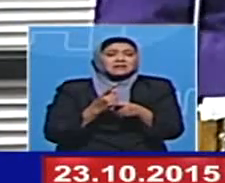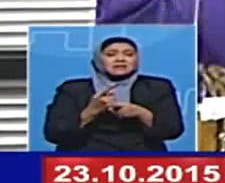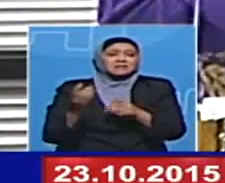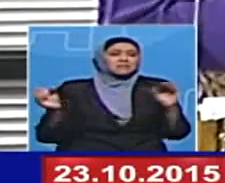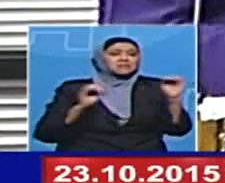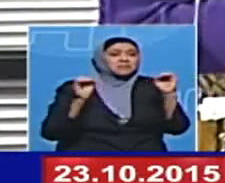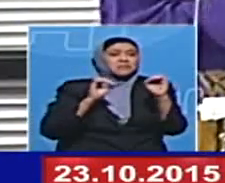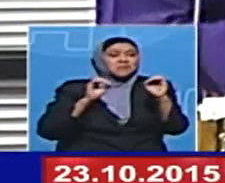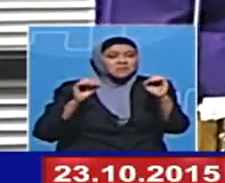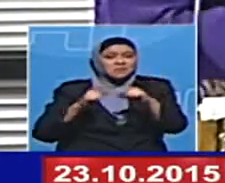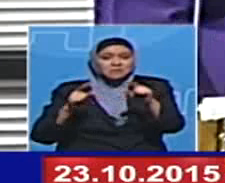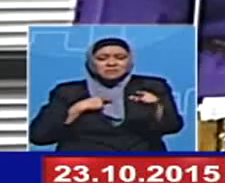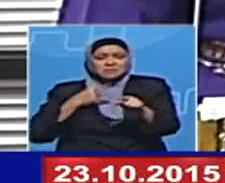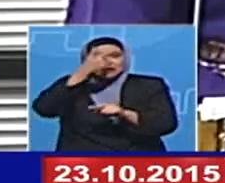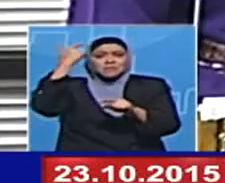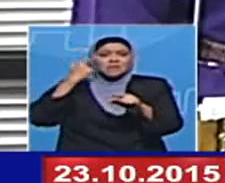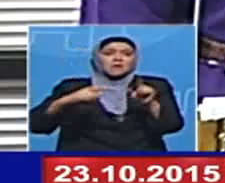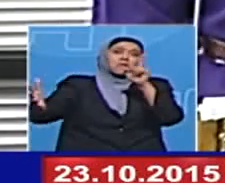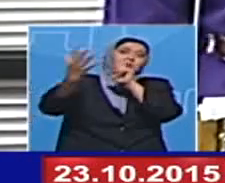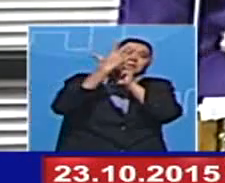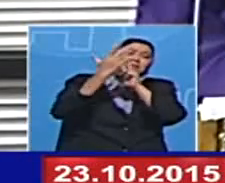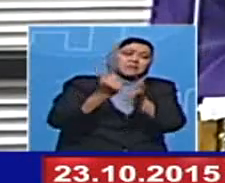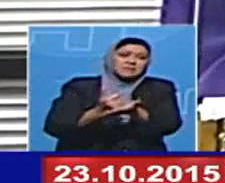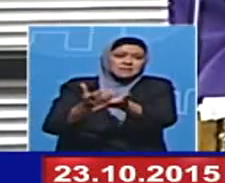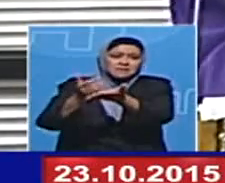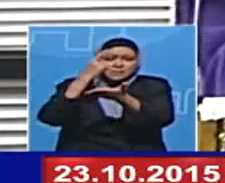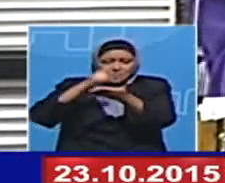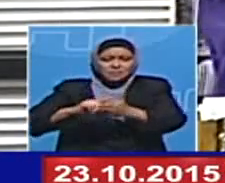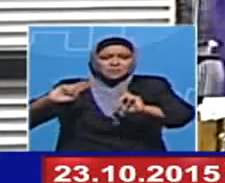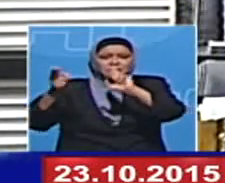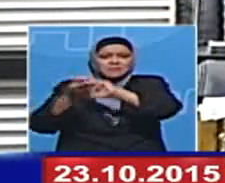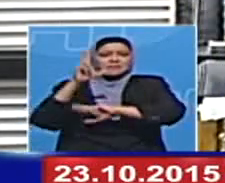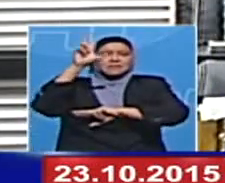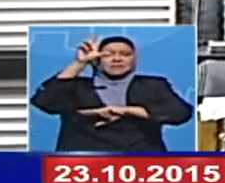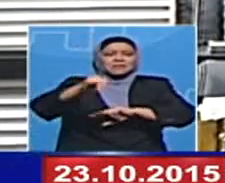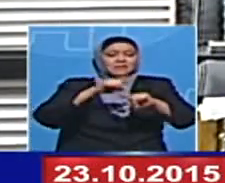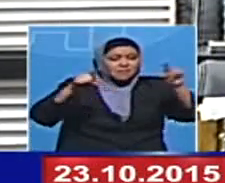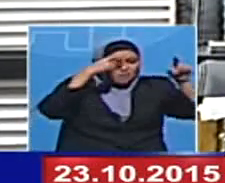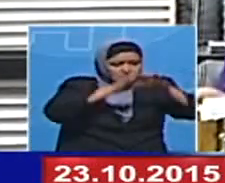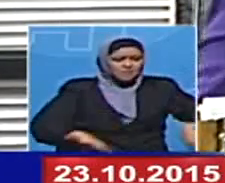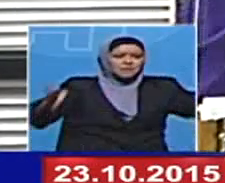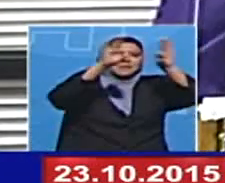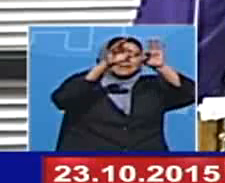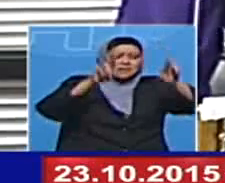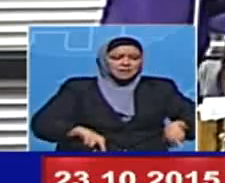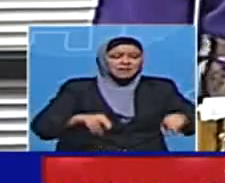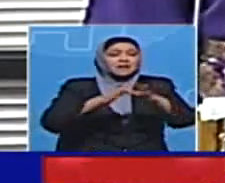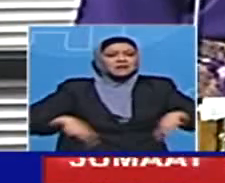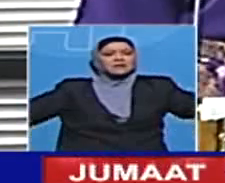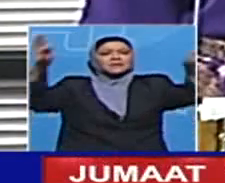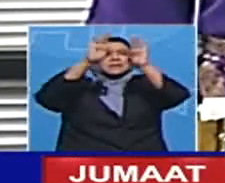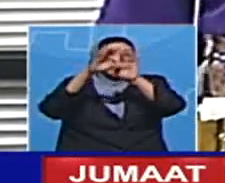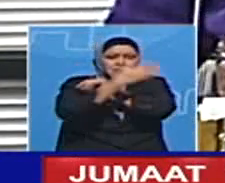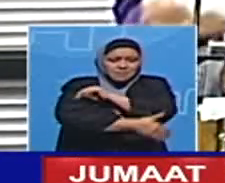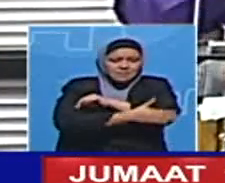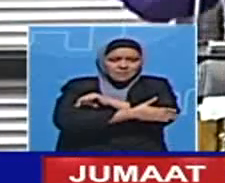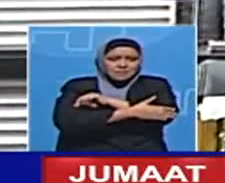populis demi mendahulukan rakyat dan kepentingan negara tuan yang dipertua dan rakyat Malaysia yang